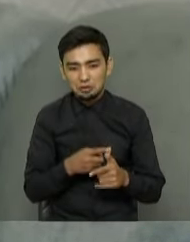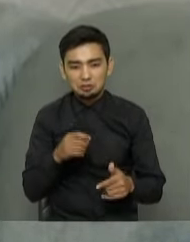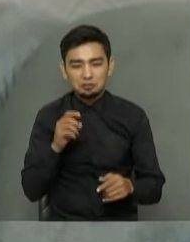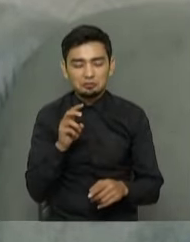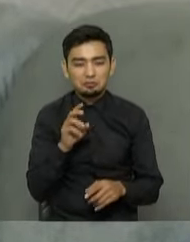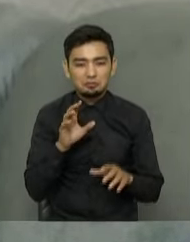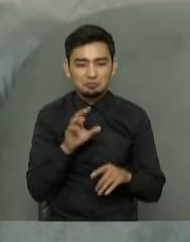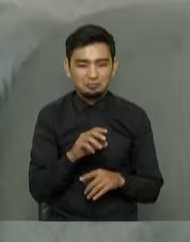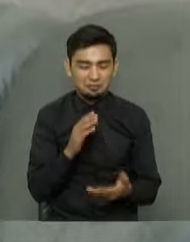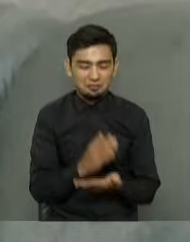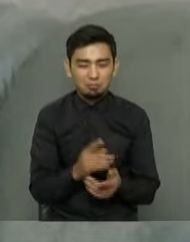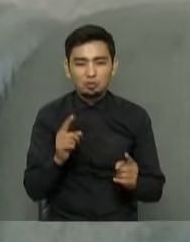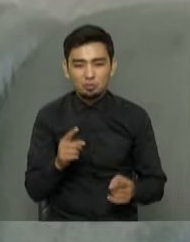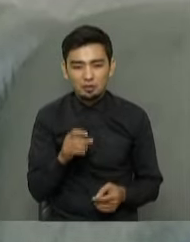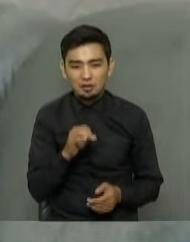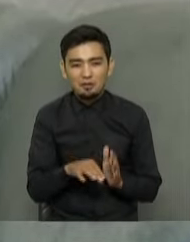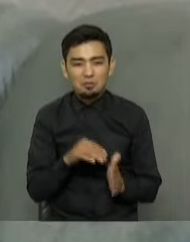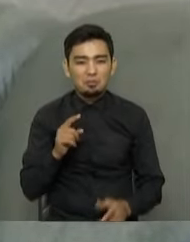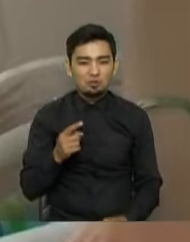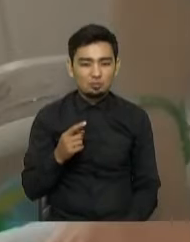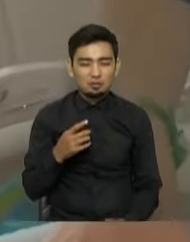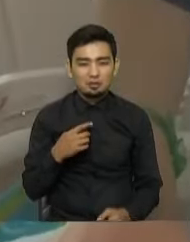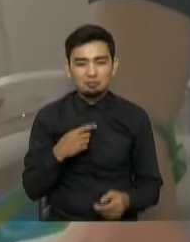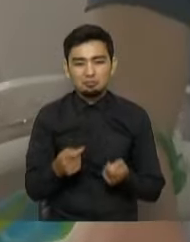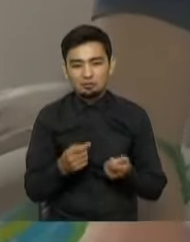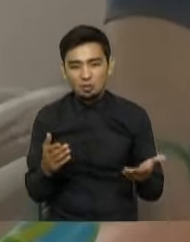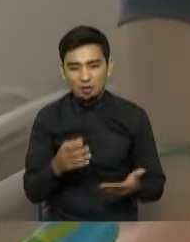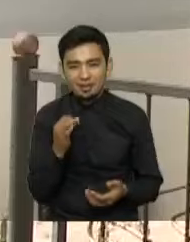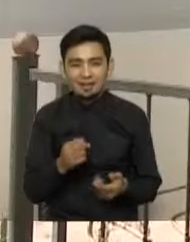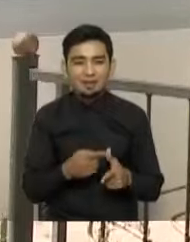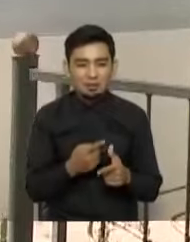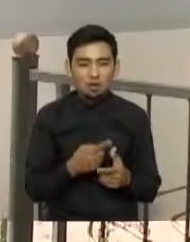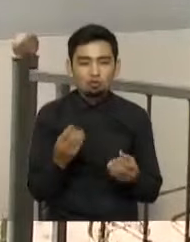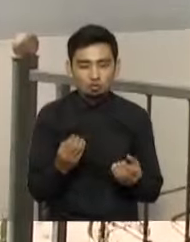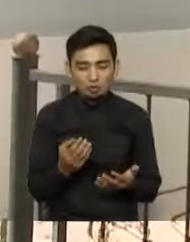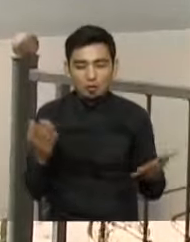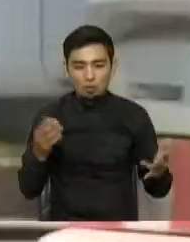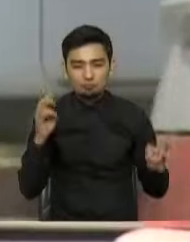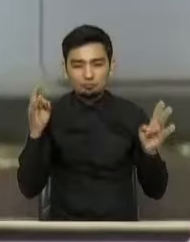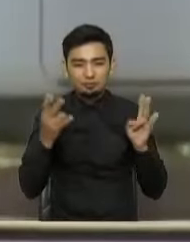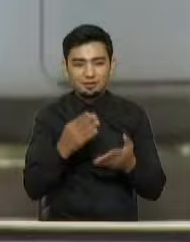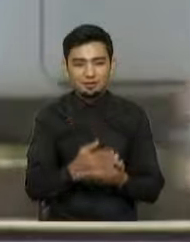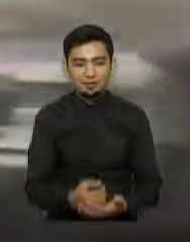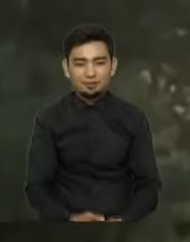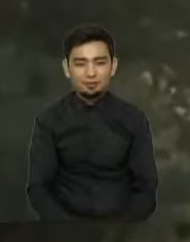много вопросов. Почему выбрали, чем руководствовались? Какие еще имена бьют рекорды по популярности?